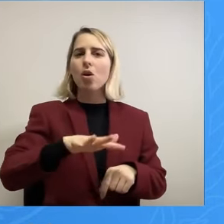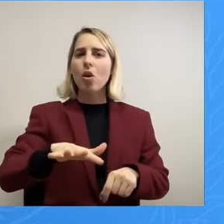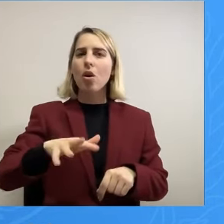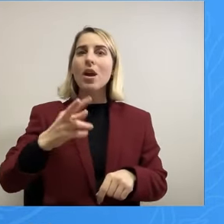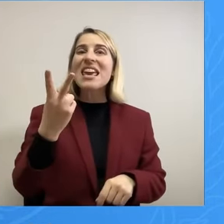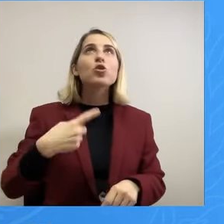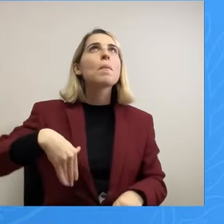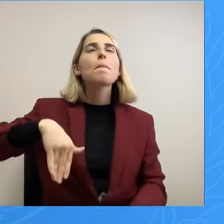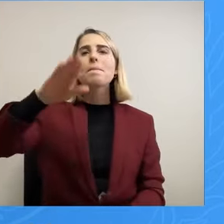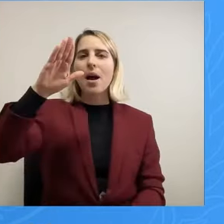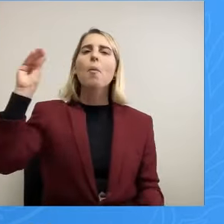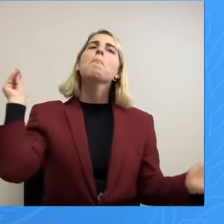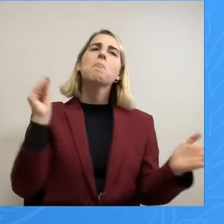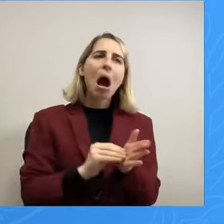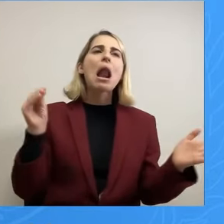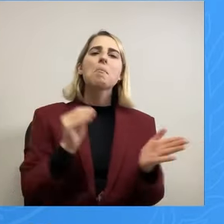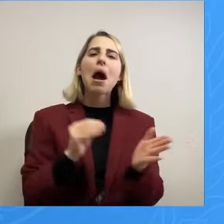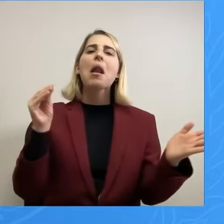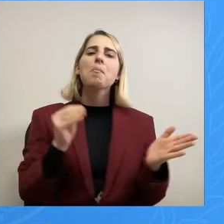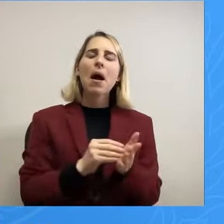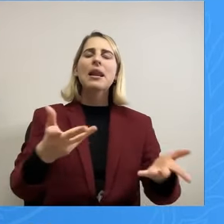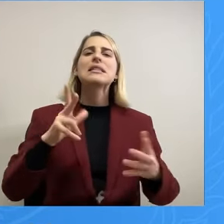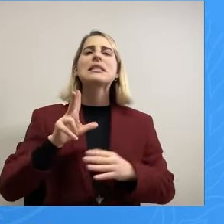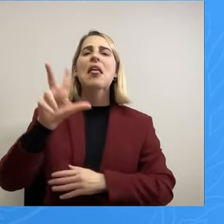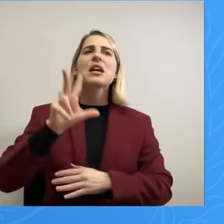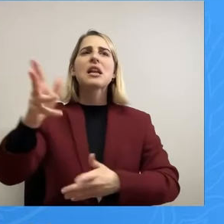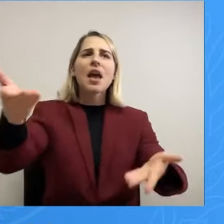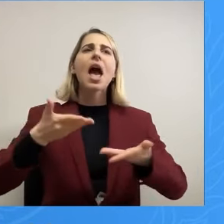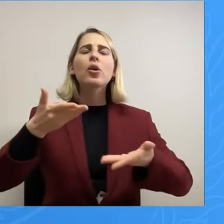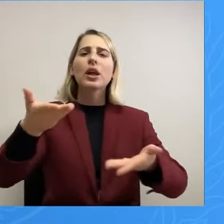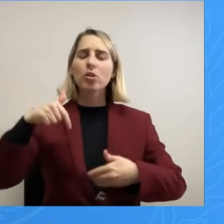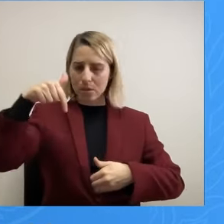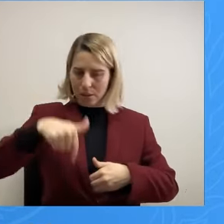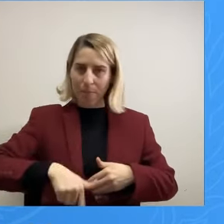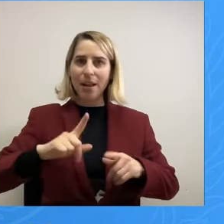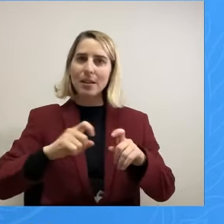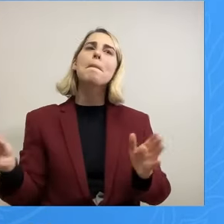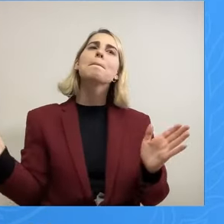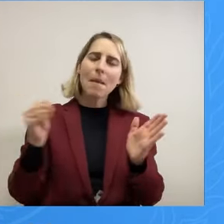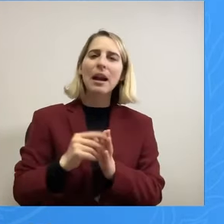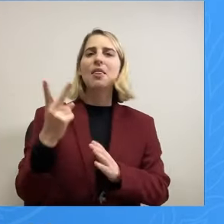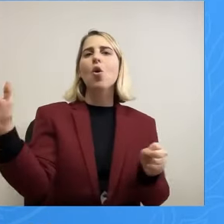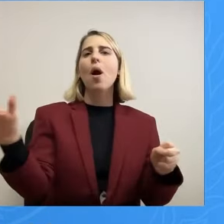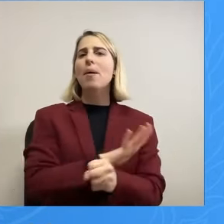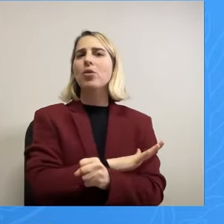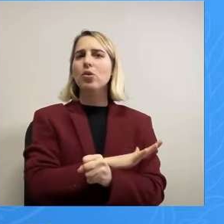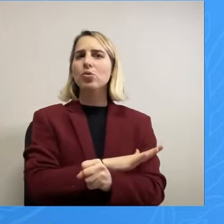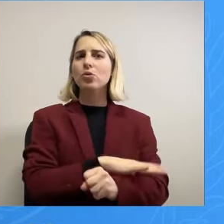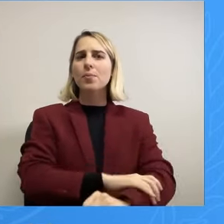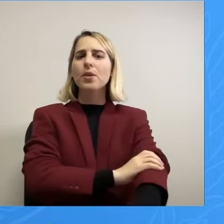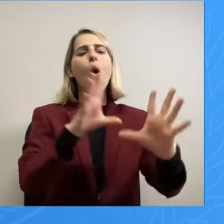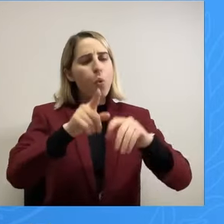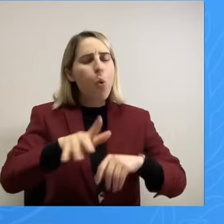20, σε κάθε συνεδρίαση έρχονταν 3-4 απαλλατριώσεις. Στη σημερινή συνεδρίαση έχουμε άλλες 2 απαλλατριώσεις, πάλι για τον ίδιο